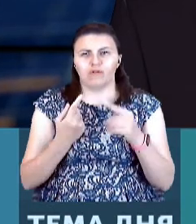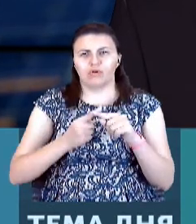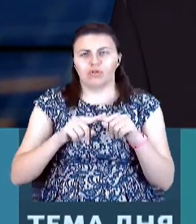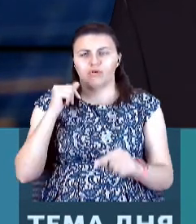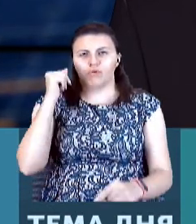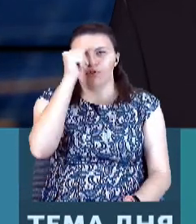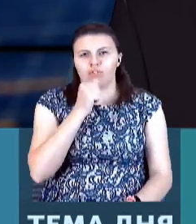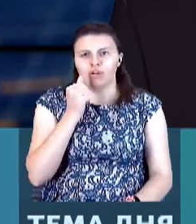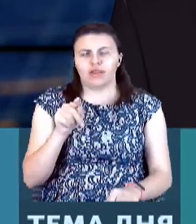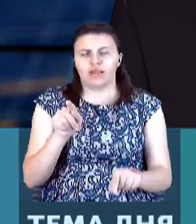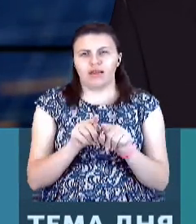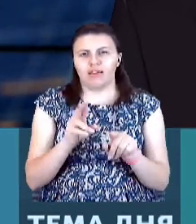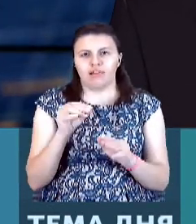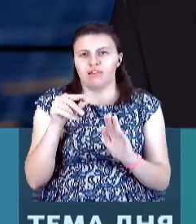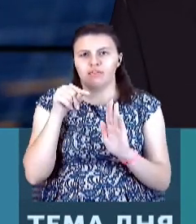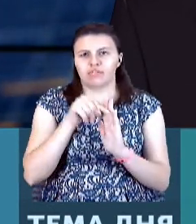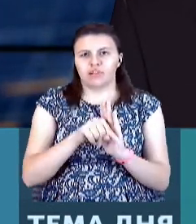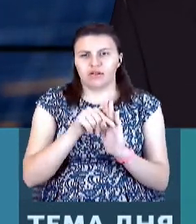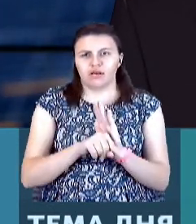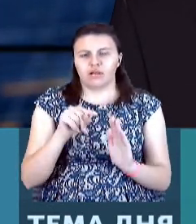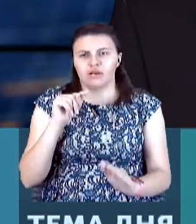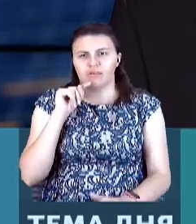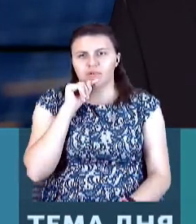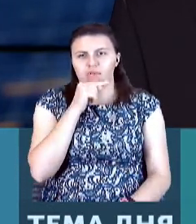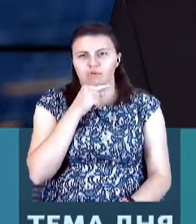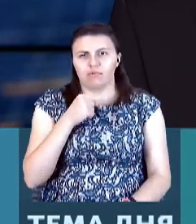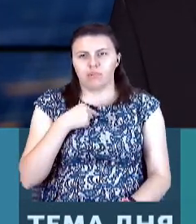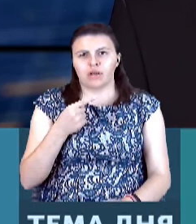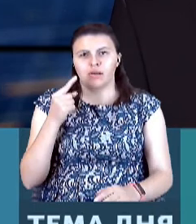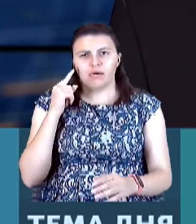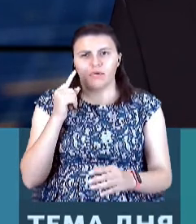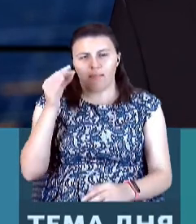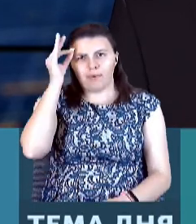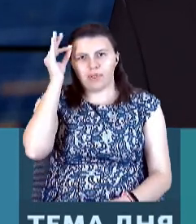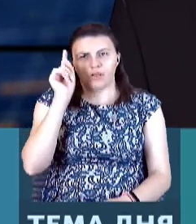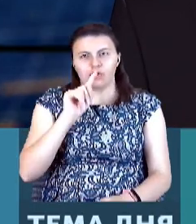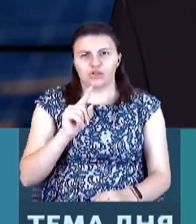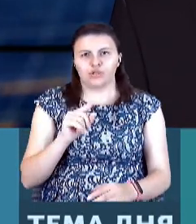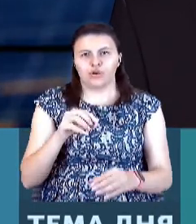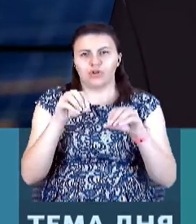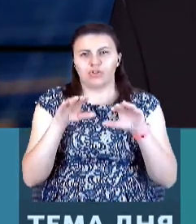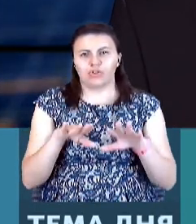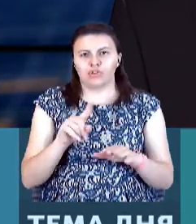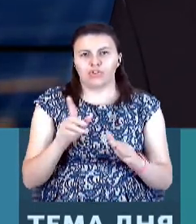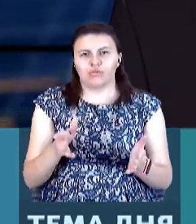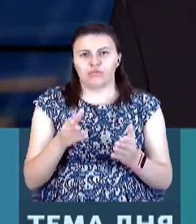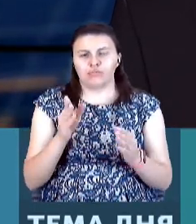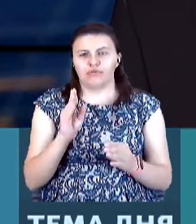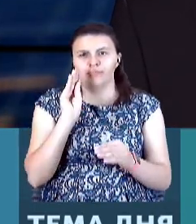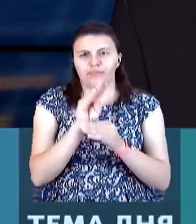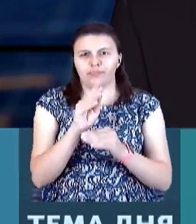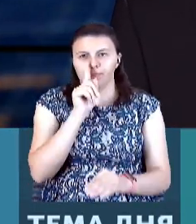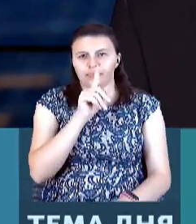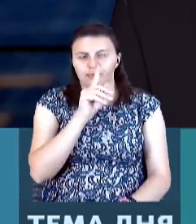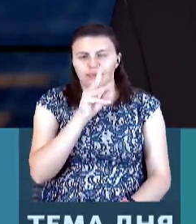незначне збільшення суттєво на економіку не вплине, проте ми пам'ятаємо, що також ухвалено рішення щодо підняття мінімальної заробітної плати наступного